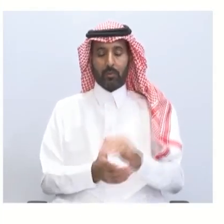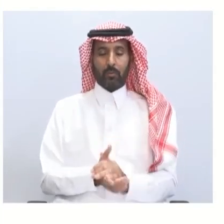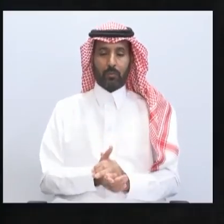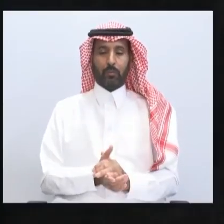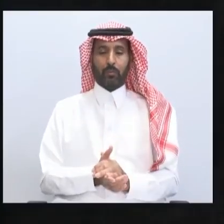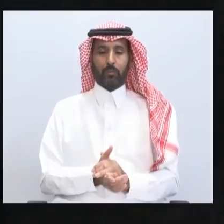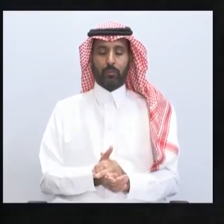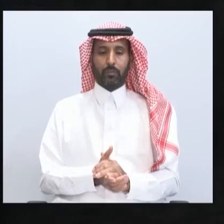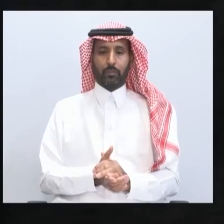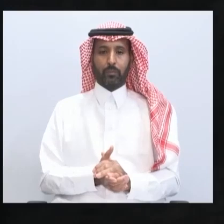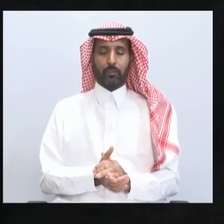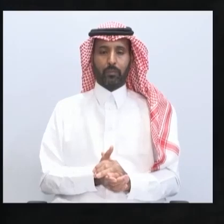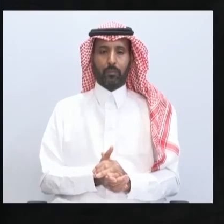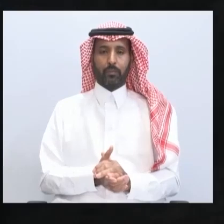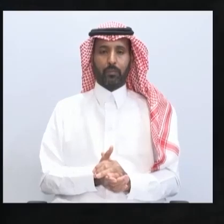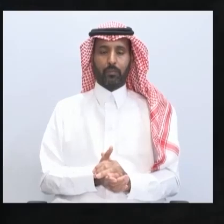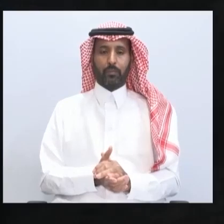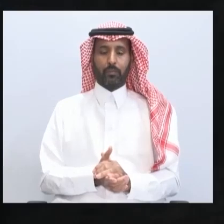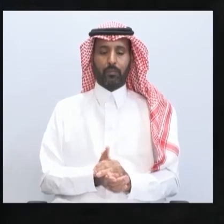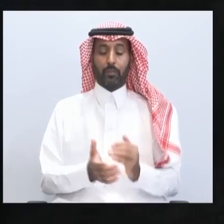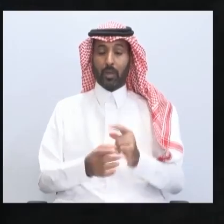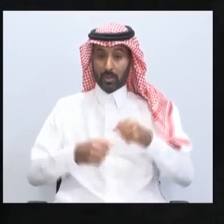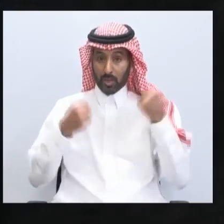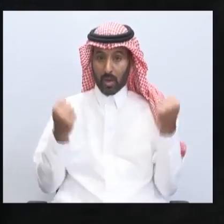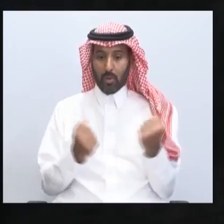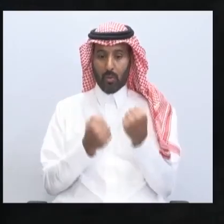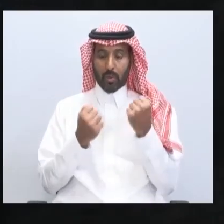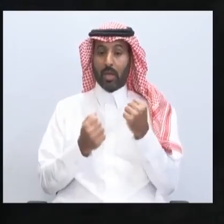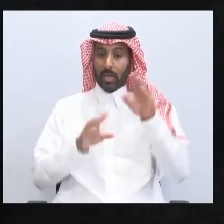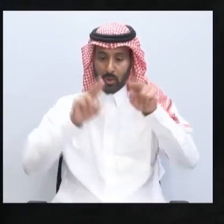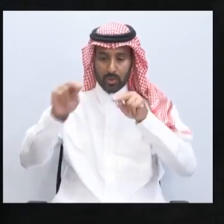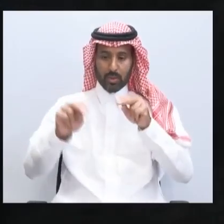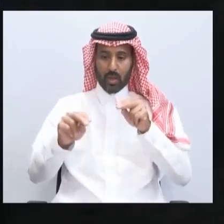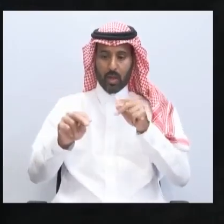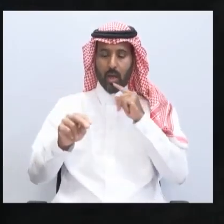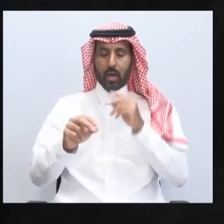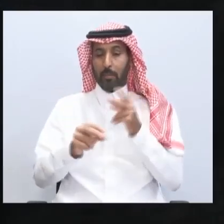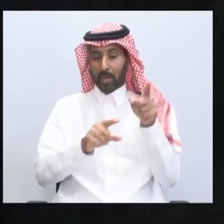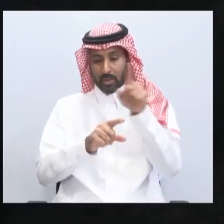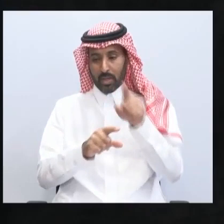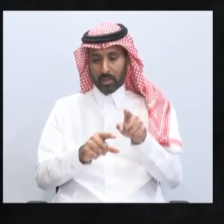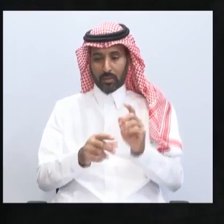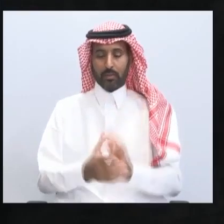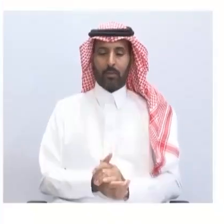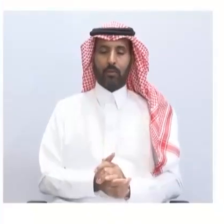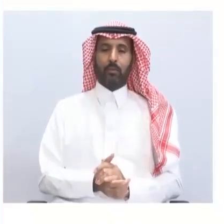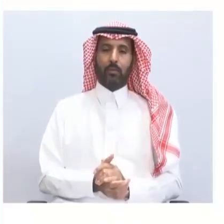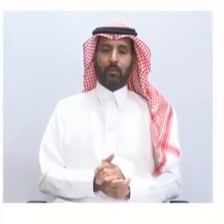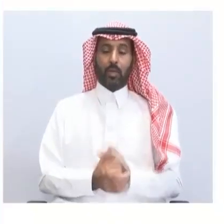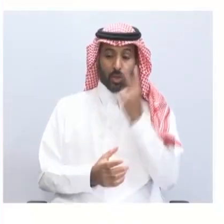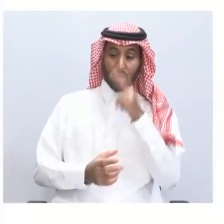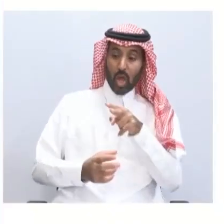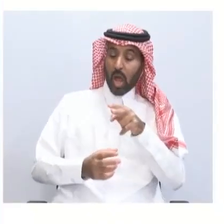خلال الدرس تهيؤه لدينا قصه وعدد من الاسئله